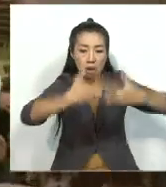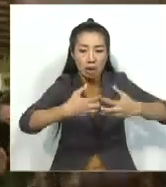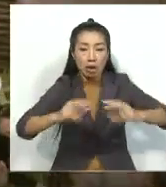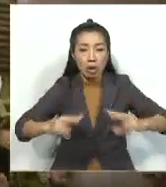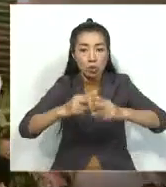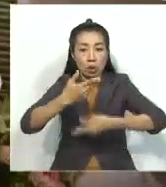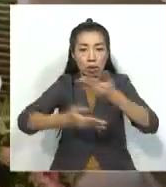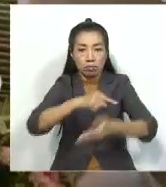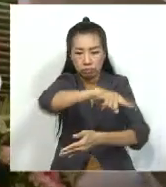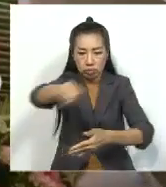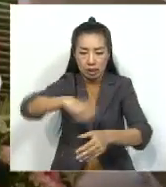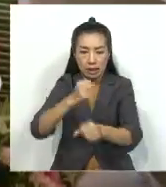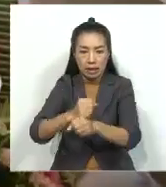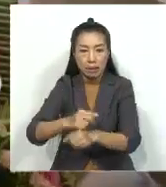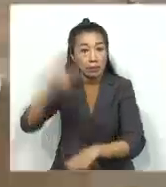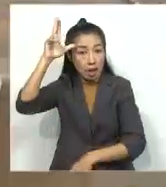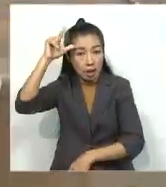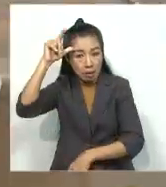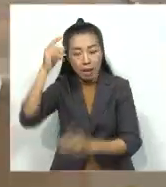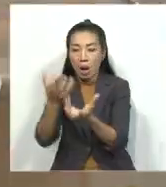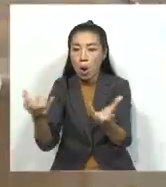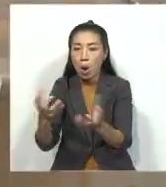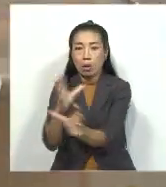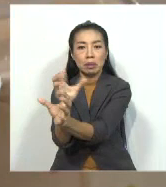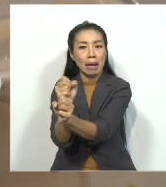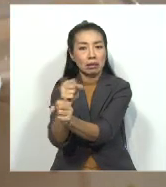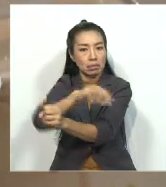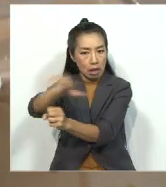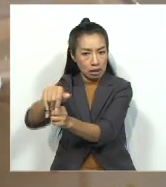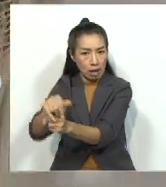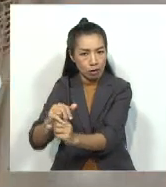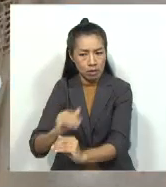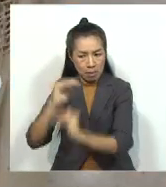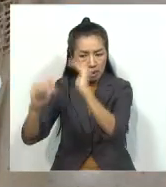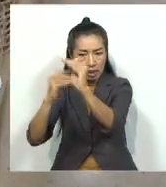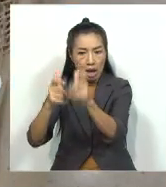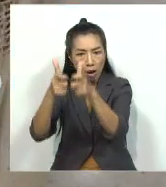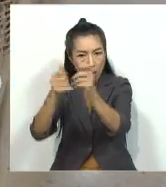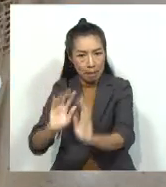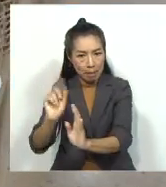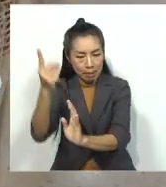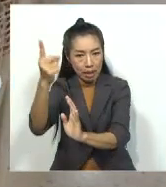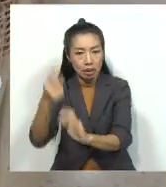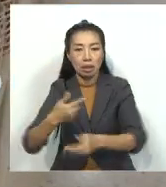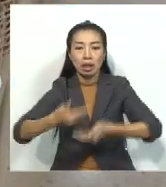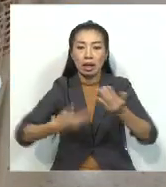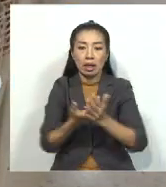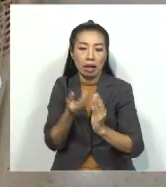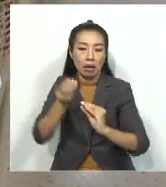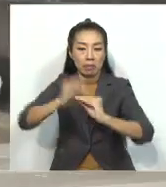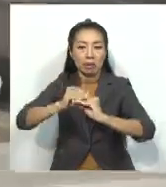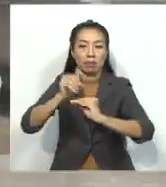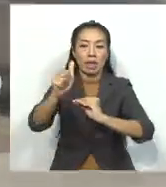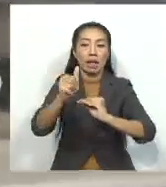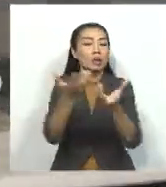พัฒนาลำปางหัตถอุตสาหกรรมเซรามิกเพื่อเพิ่มศักยภาพการออกแบบเน้นสร้างมูลค่าผลิตภัณฑ์เซรามิก